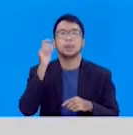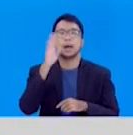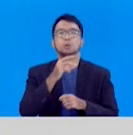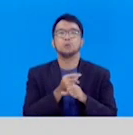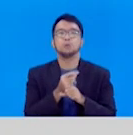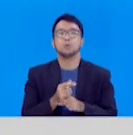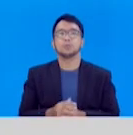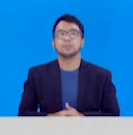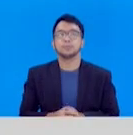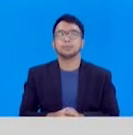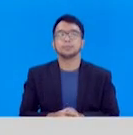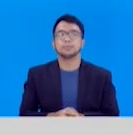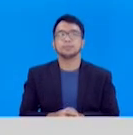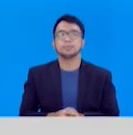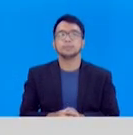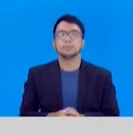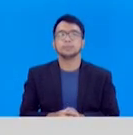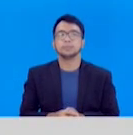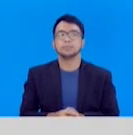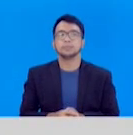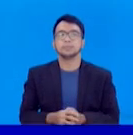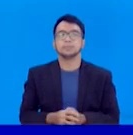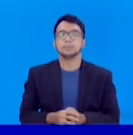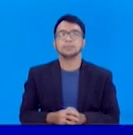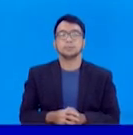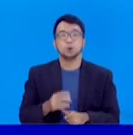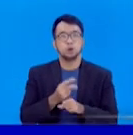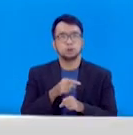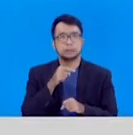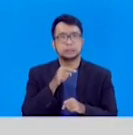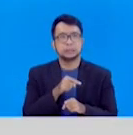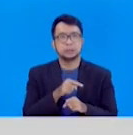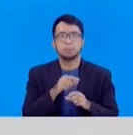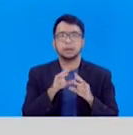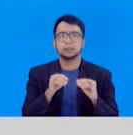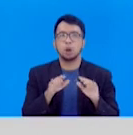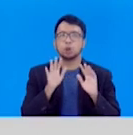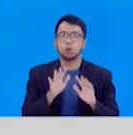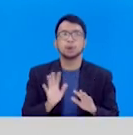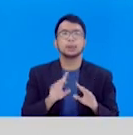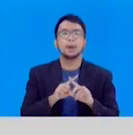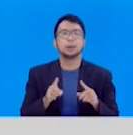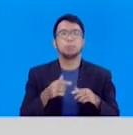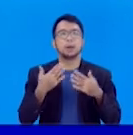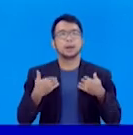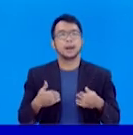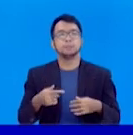Guru Hai guru bukan sekedar profesi melainkan Bakti Mulya